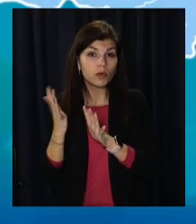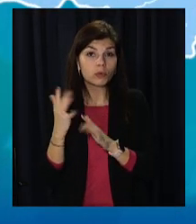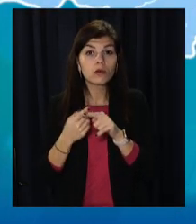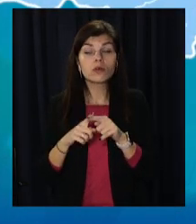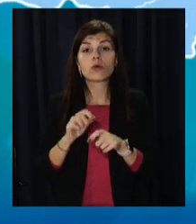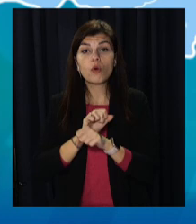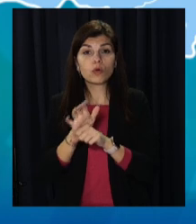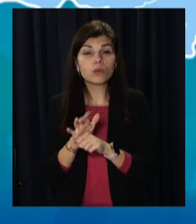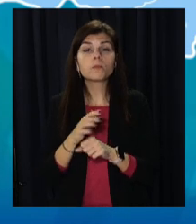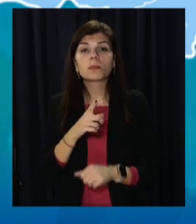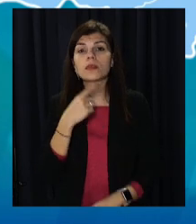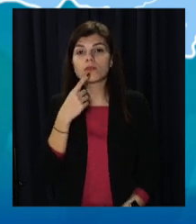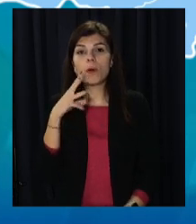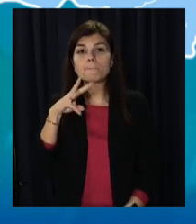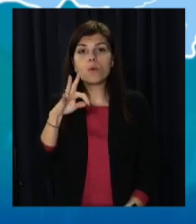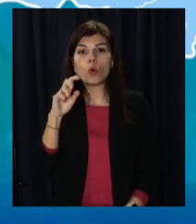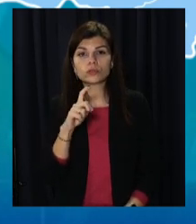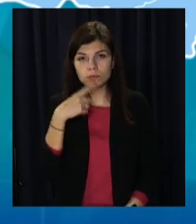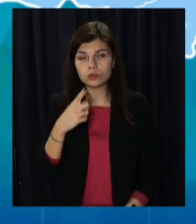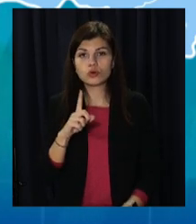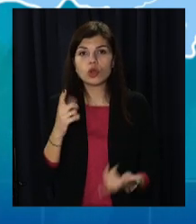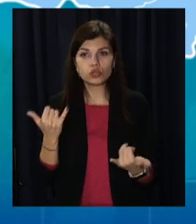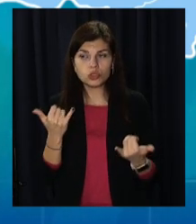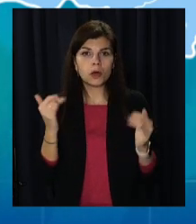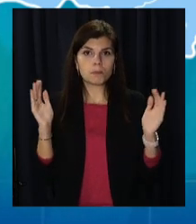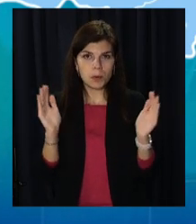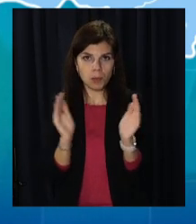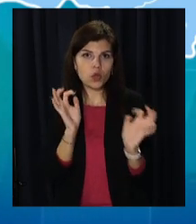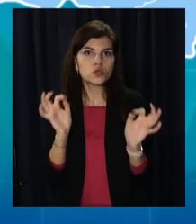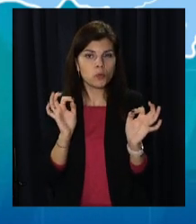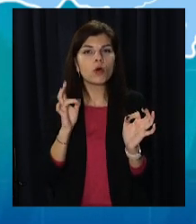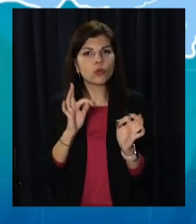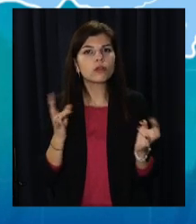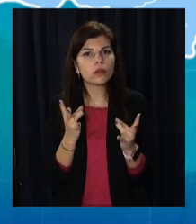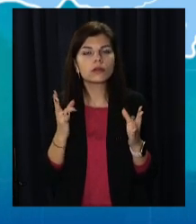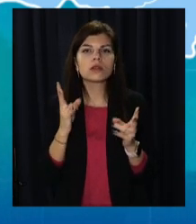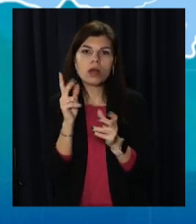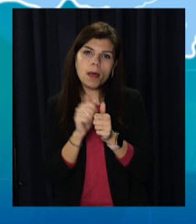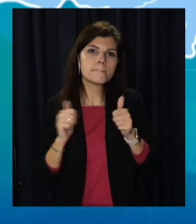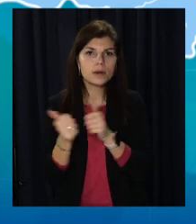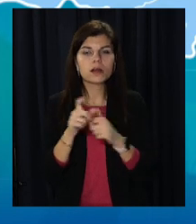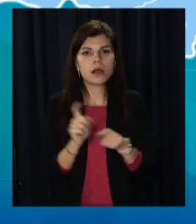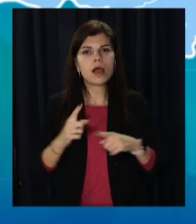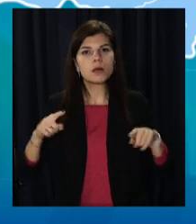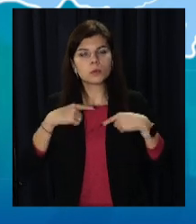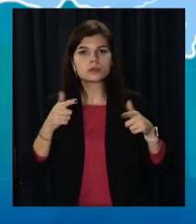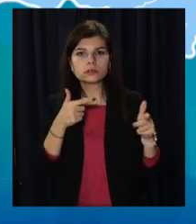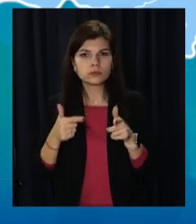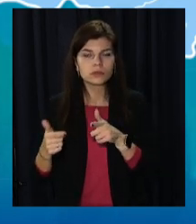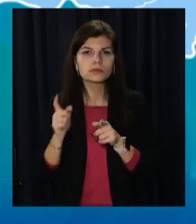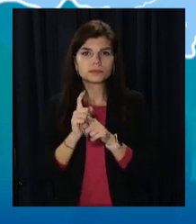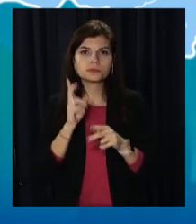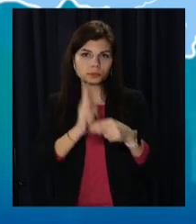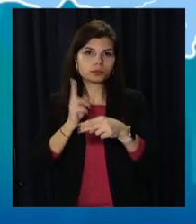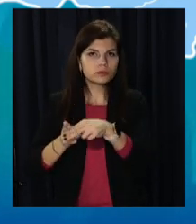МОЗ кажуть, ситуація з поширенням коронавірусу стабілізується. Проте треба діяти неопередження. Тому на останньому засіданні